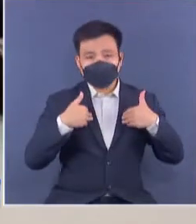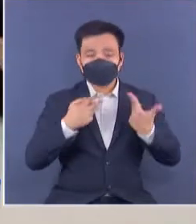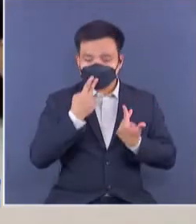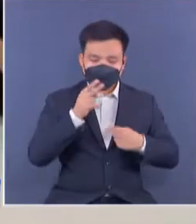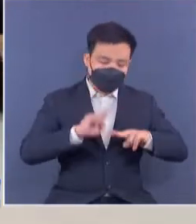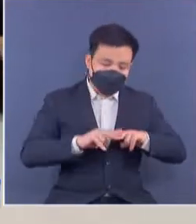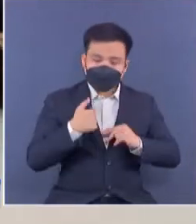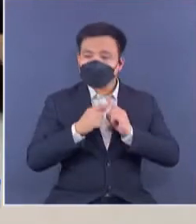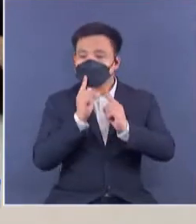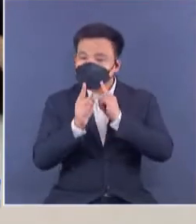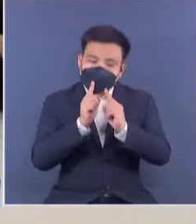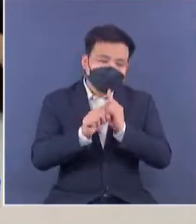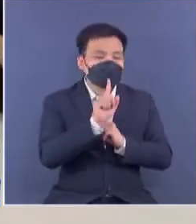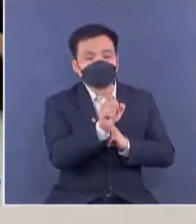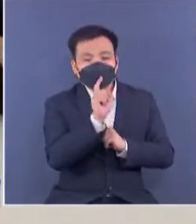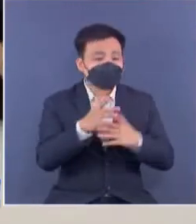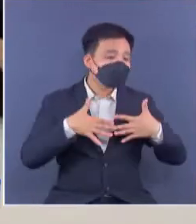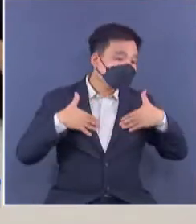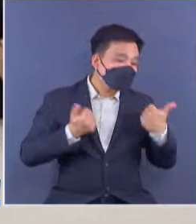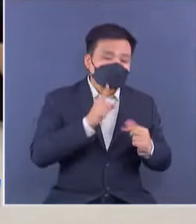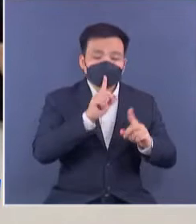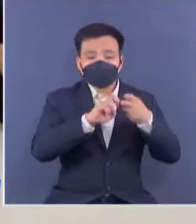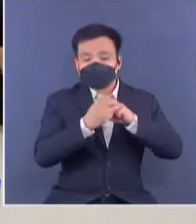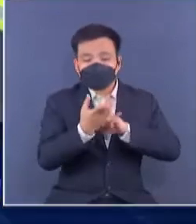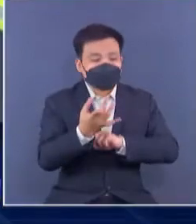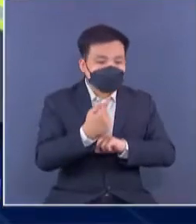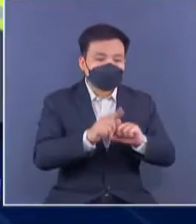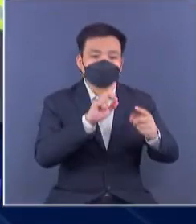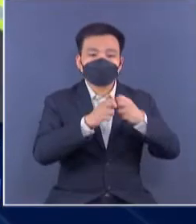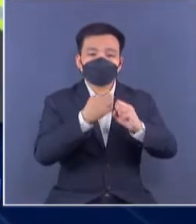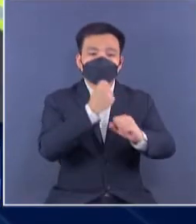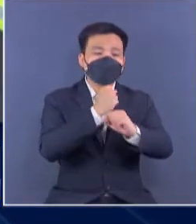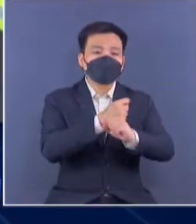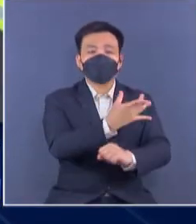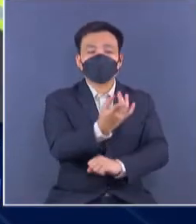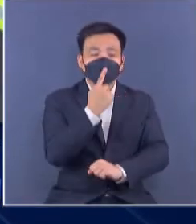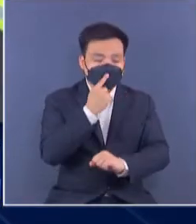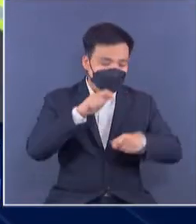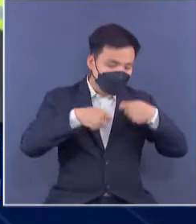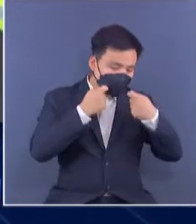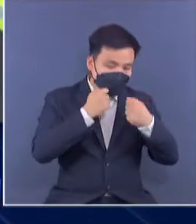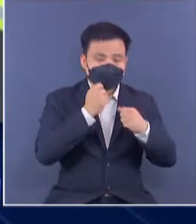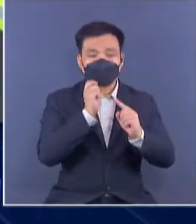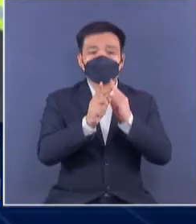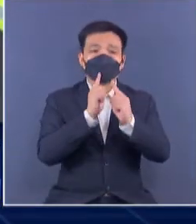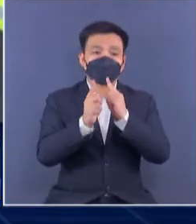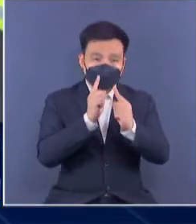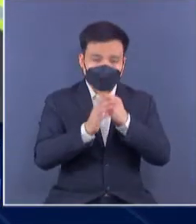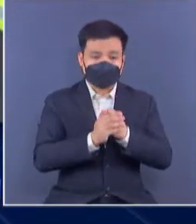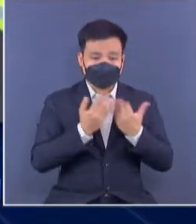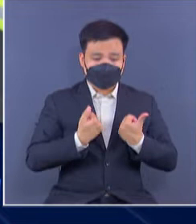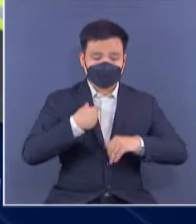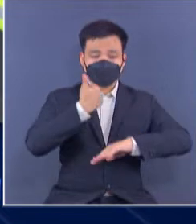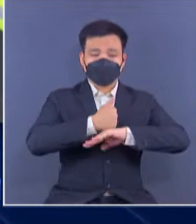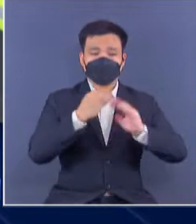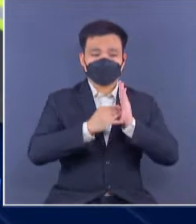ท่านไปคุยไปถามสารทุกข์สุขดิบๆปัญหาการทำงานมีอะไรบ้างแล้วก็อยากจะบอกว่าผู้ว่าเนี่ยให้ความสำคัญกับ